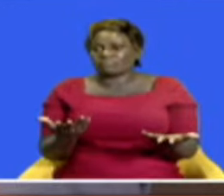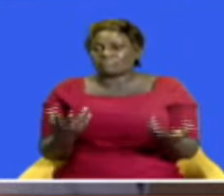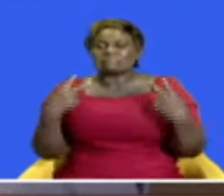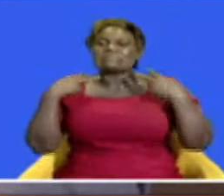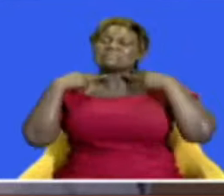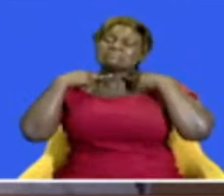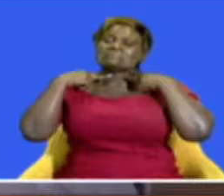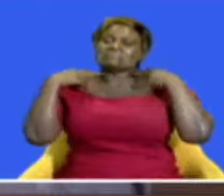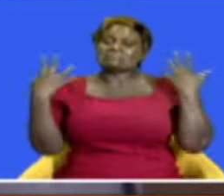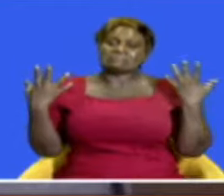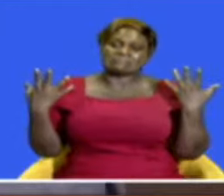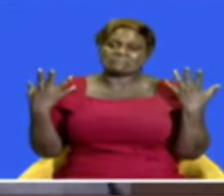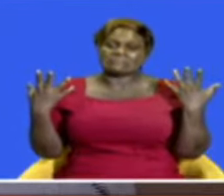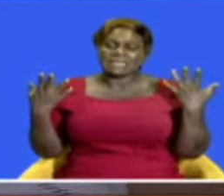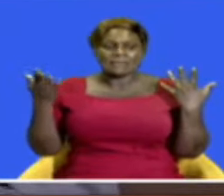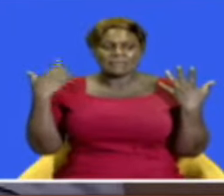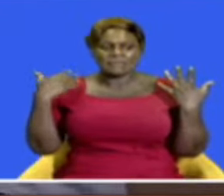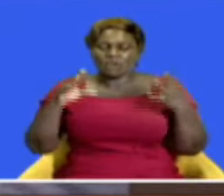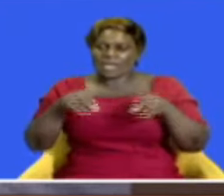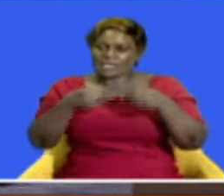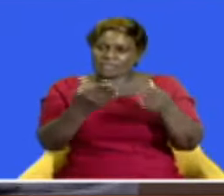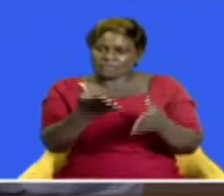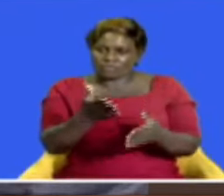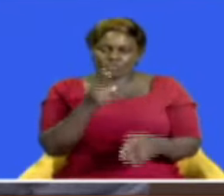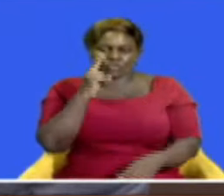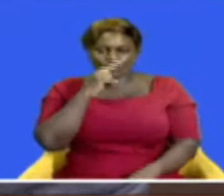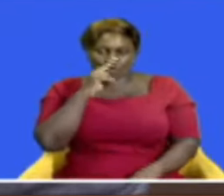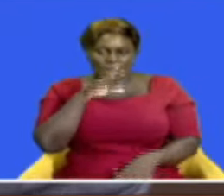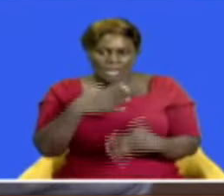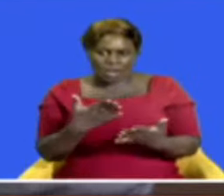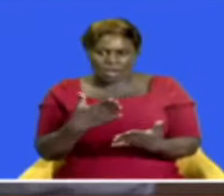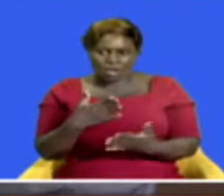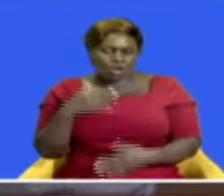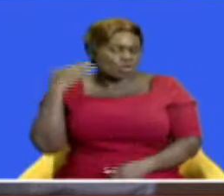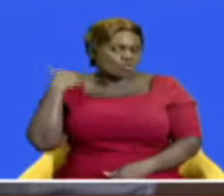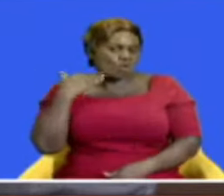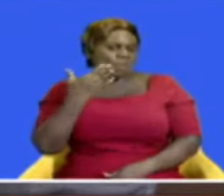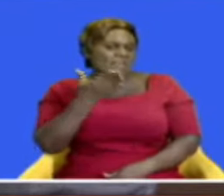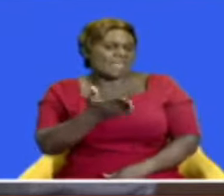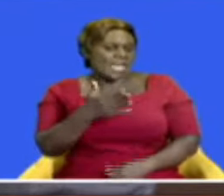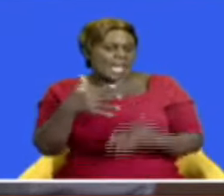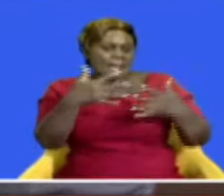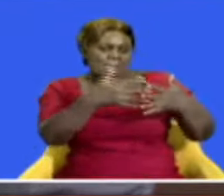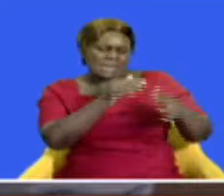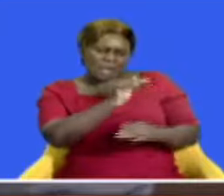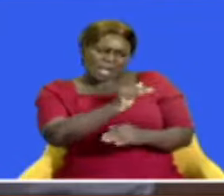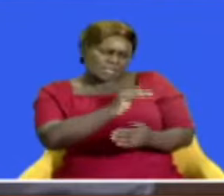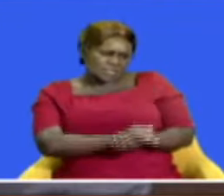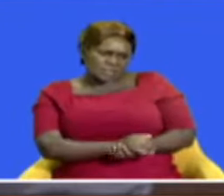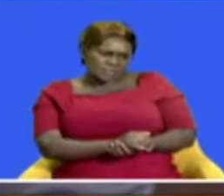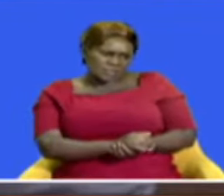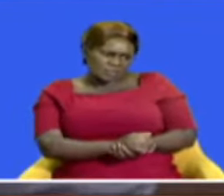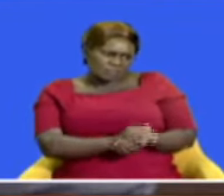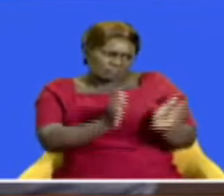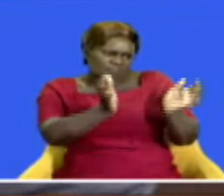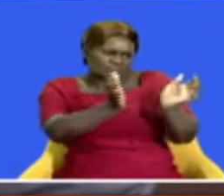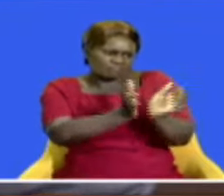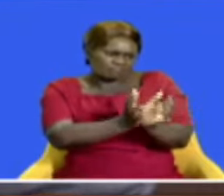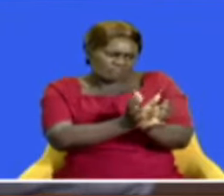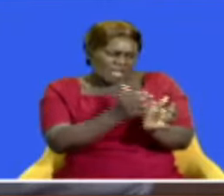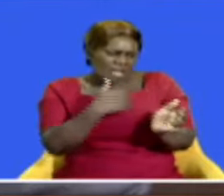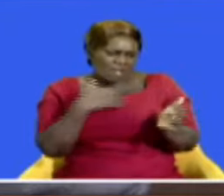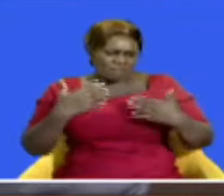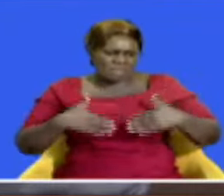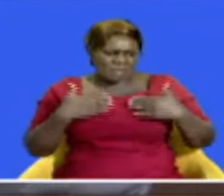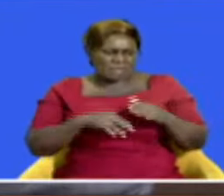katikati. Nilikuwa nimekupatia joke inasema kwamba kuna mwizi fulani pale Marekani aliulizwa, mwenye alishikwa na alikuwa na